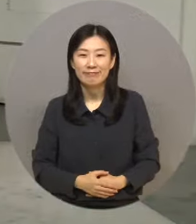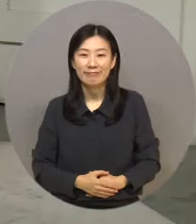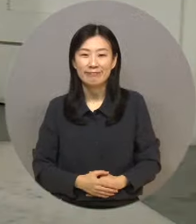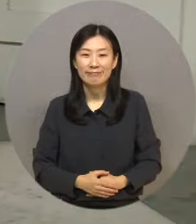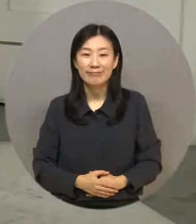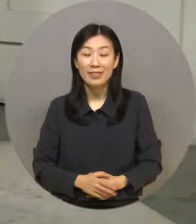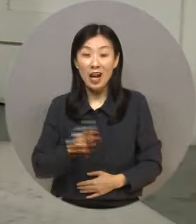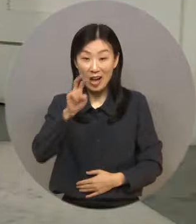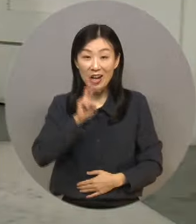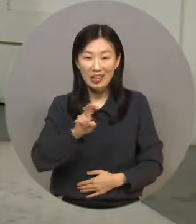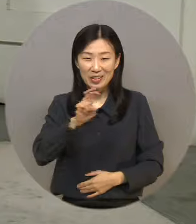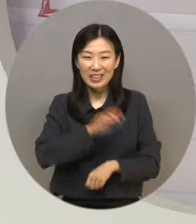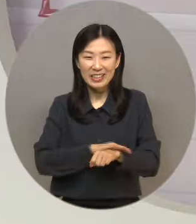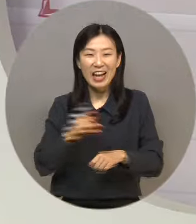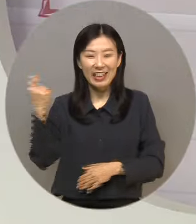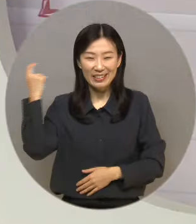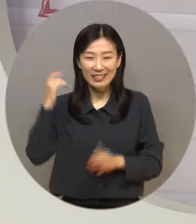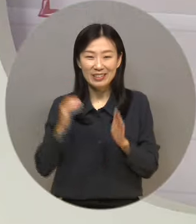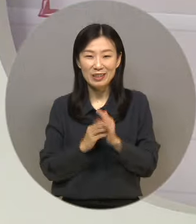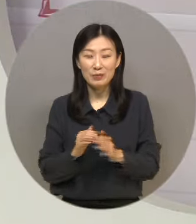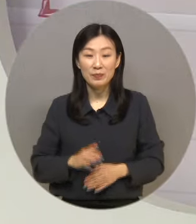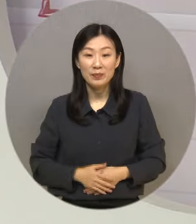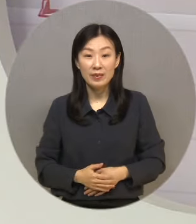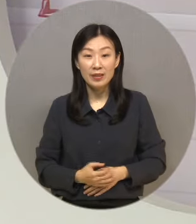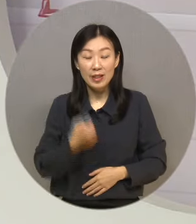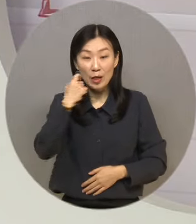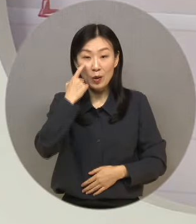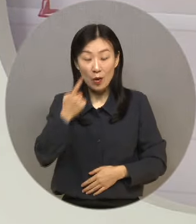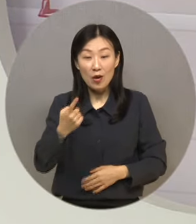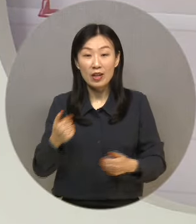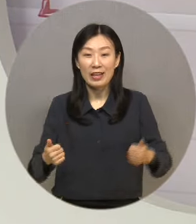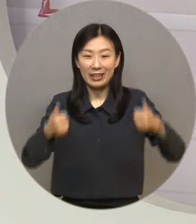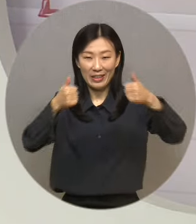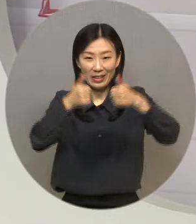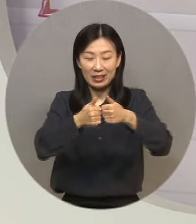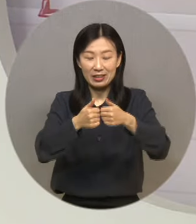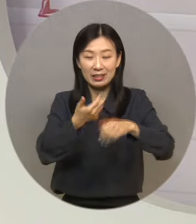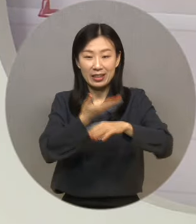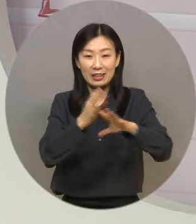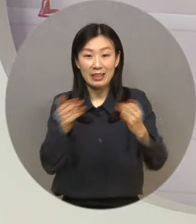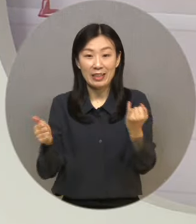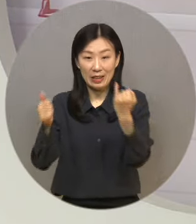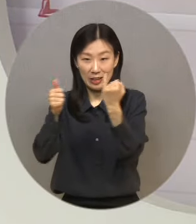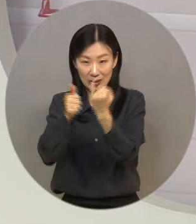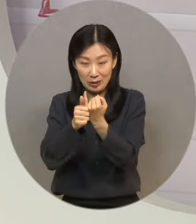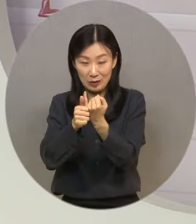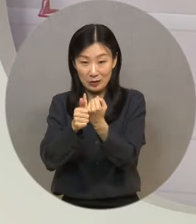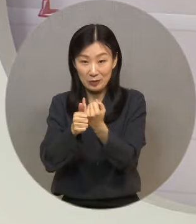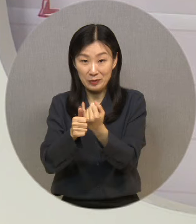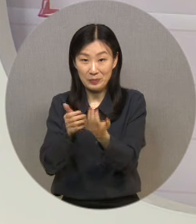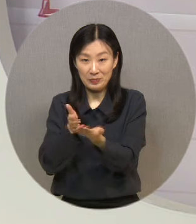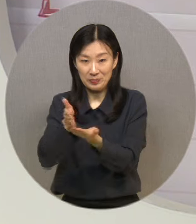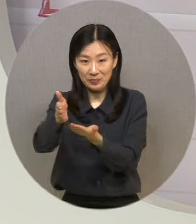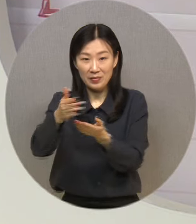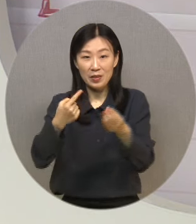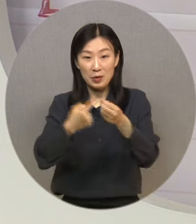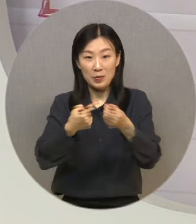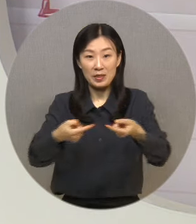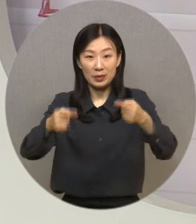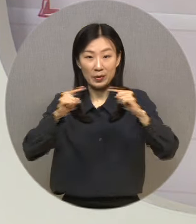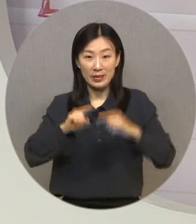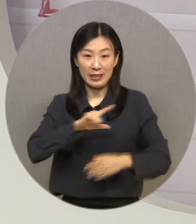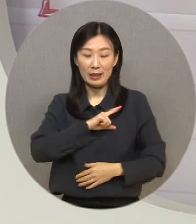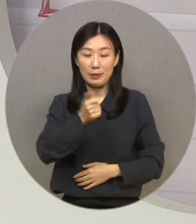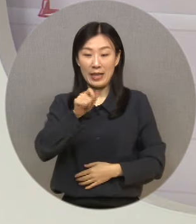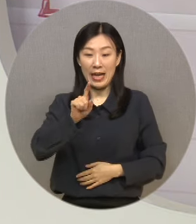네, 노래 잘 들었습니다. 월간 결선 다문화 가족 부문 첫 번째 참가자 한소님을 만나보겠습니다.